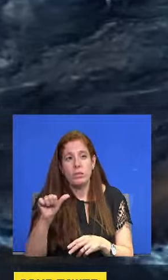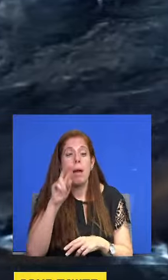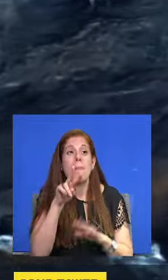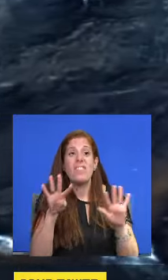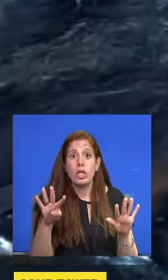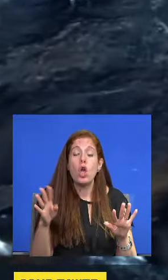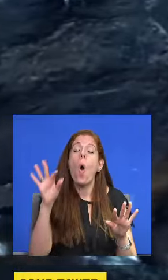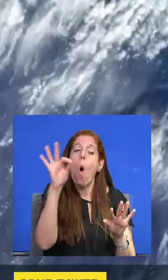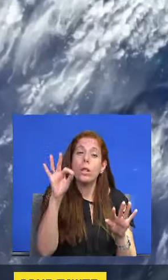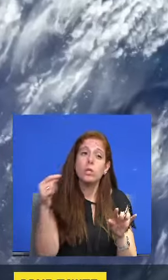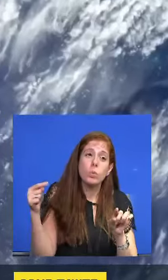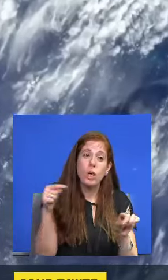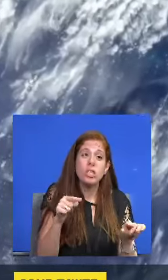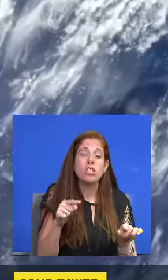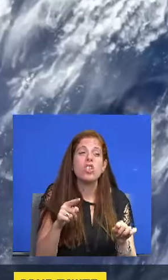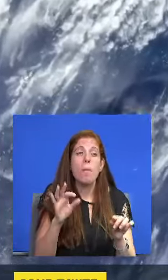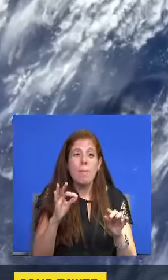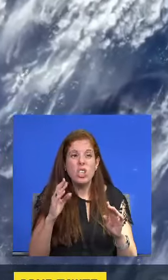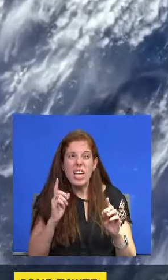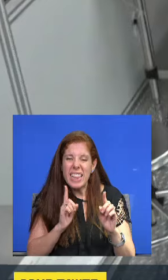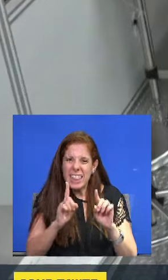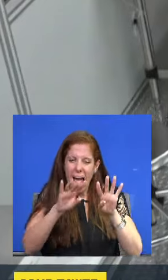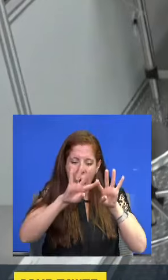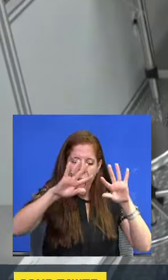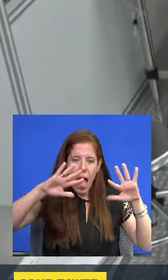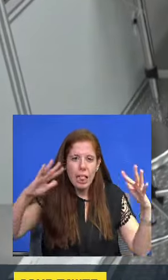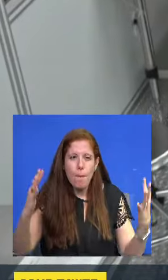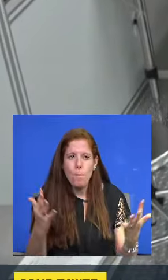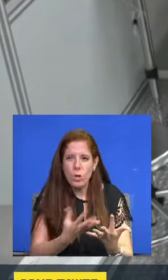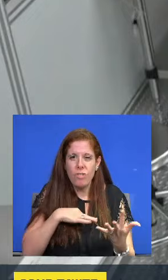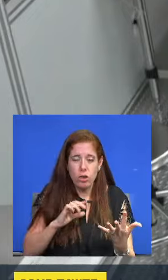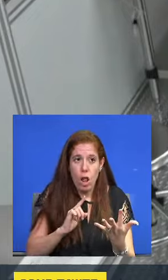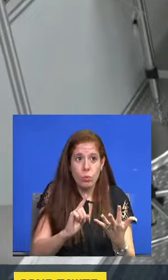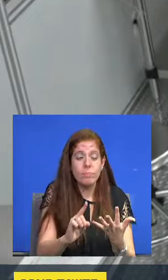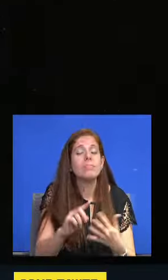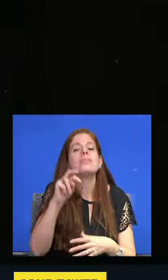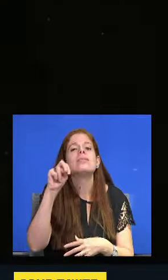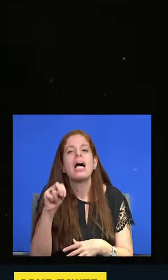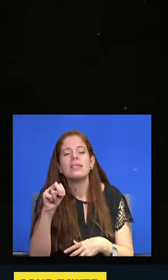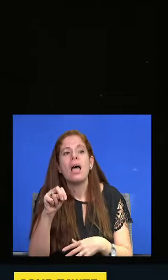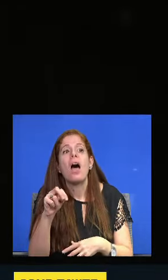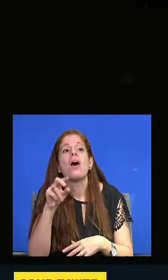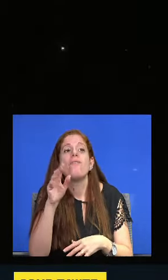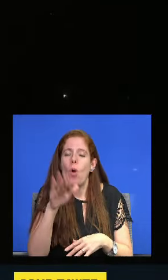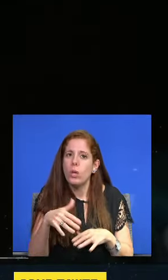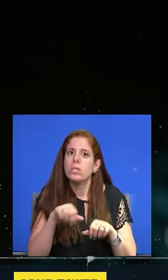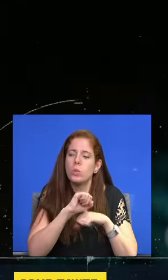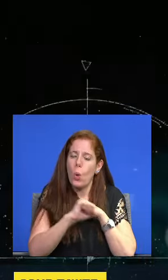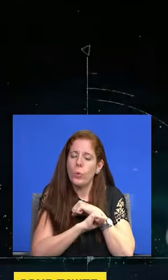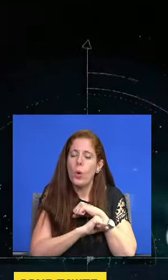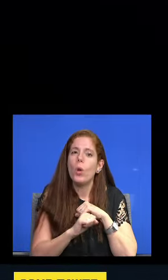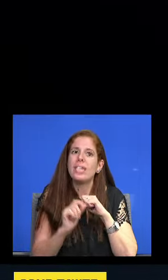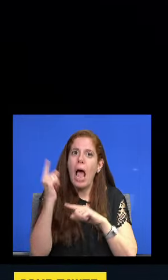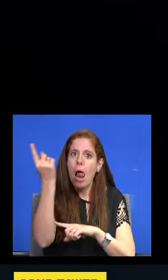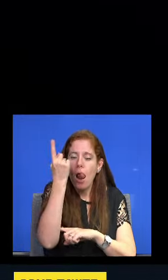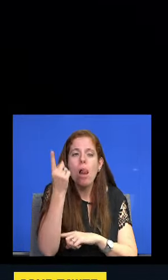another asteroid will come by that'll go right through our atmosphere. נאסא וסוכניות חלל רבות בעולם, גם בארץ, משקיעות לא מעט